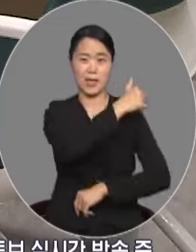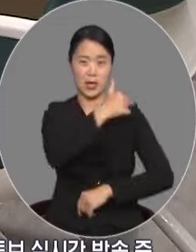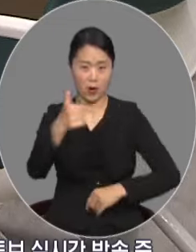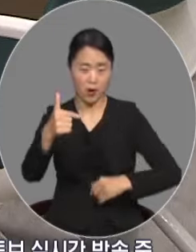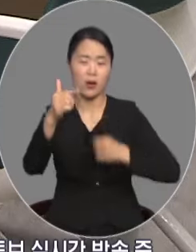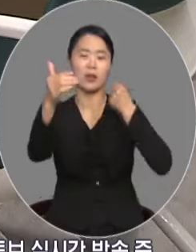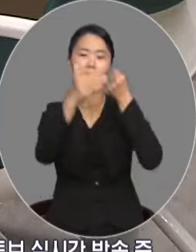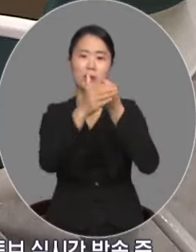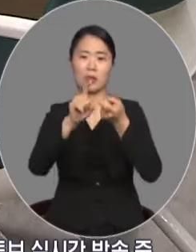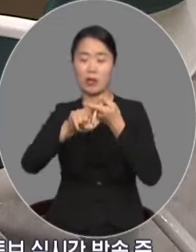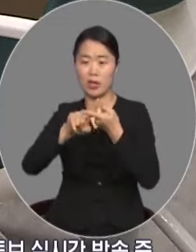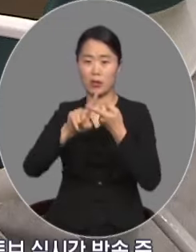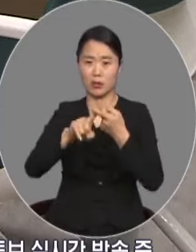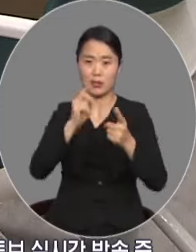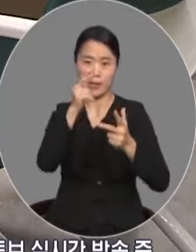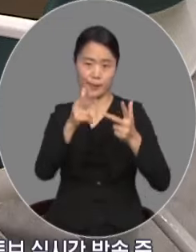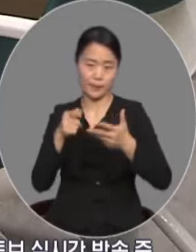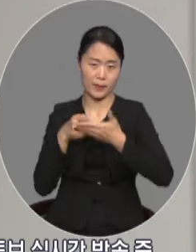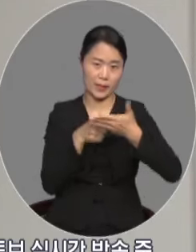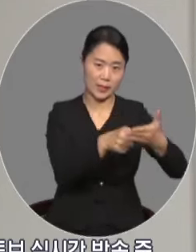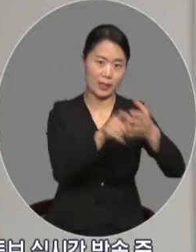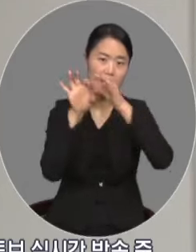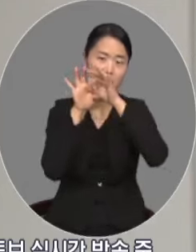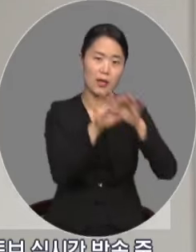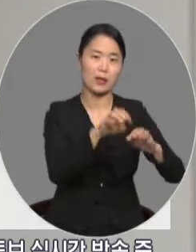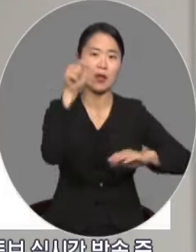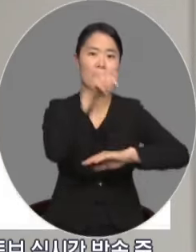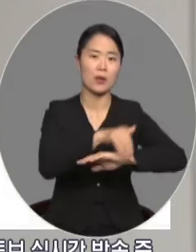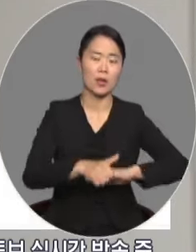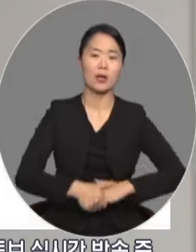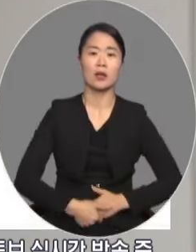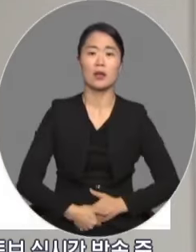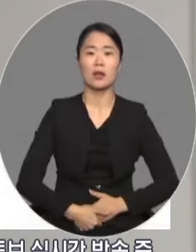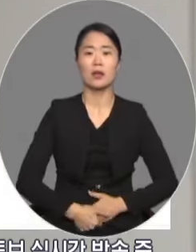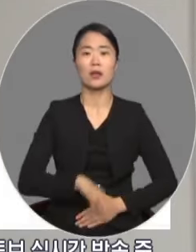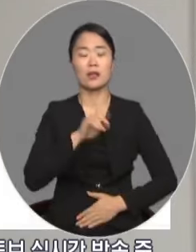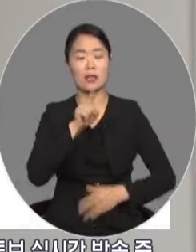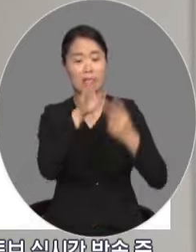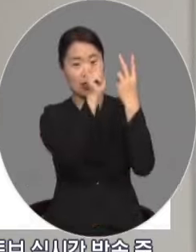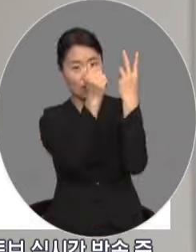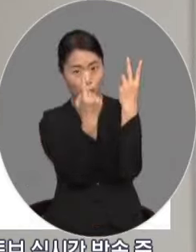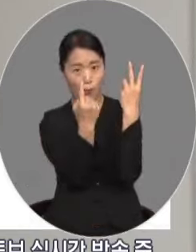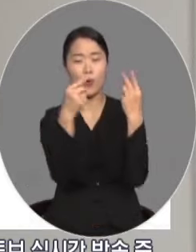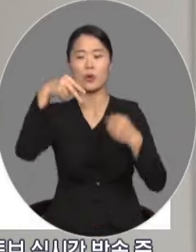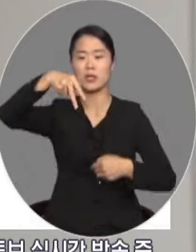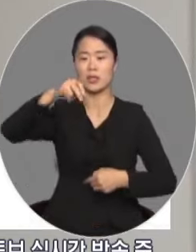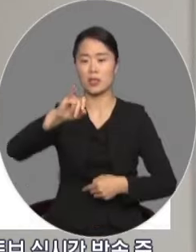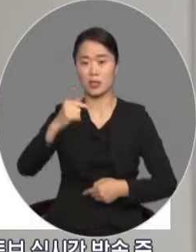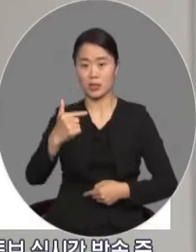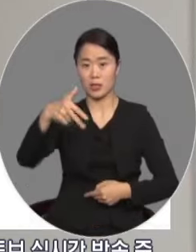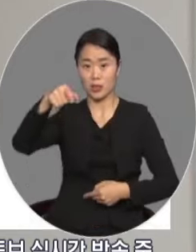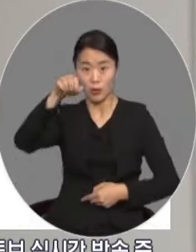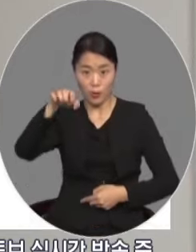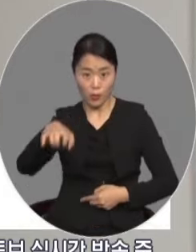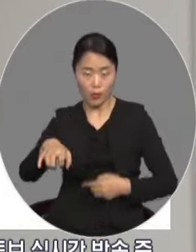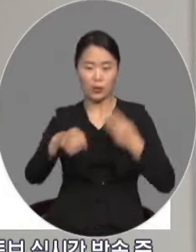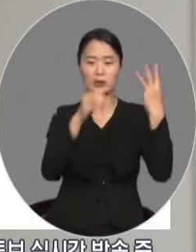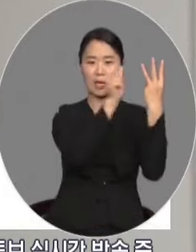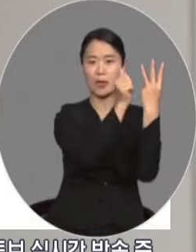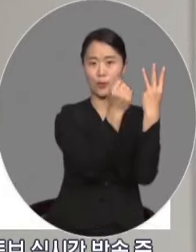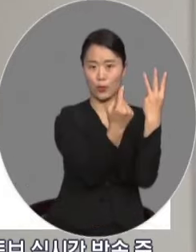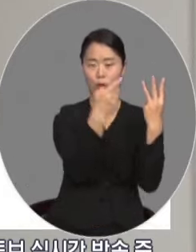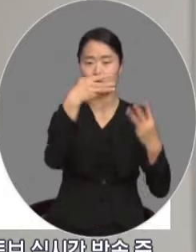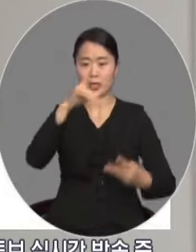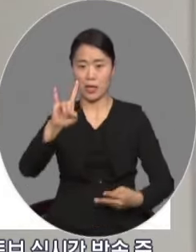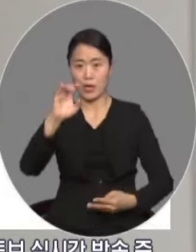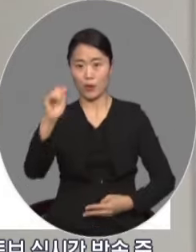사업을 꾸준히 확대해 나갈 계획입니다. 1호에 이어서 2호인 신정동, 3호인 태화동